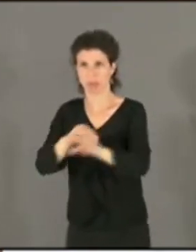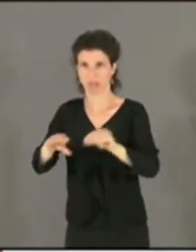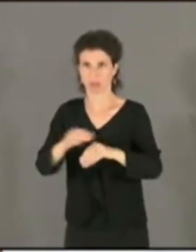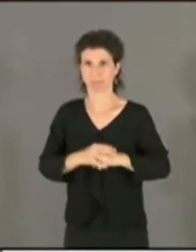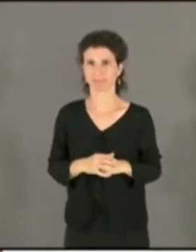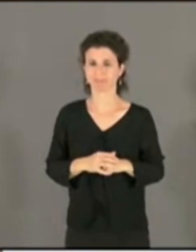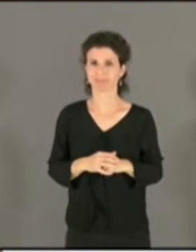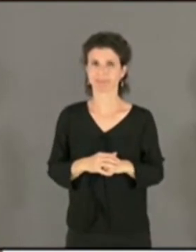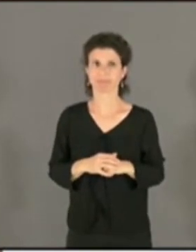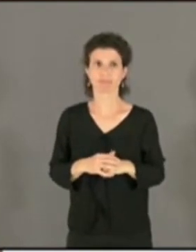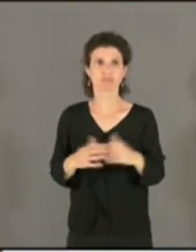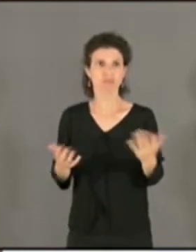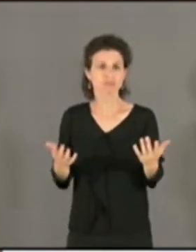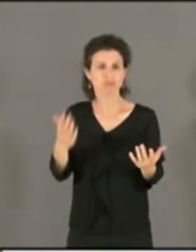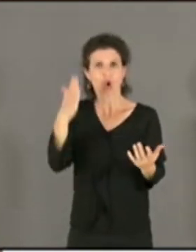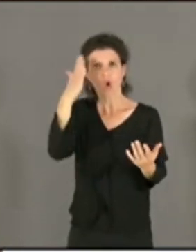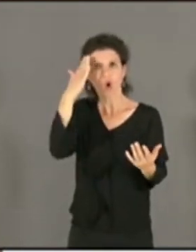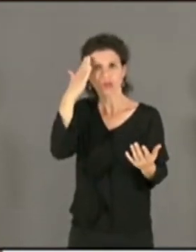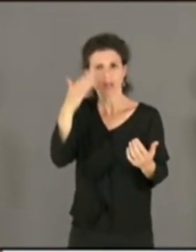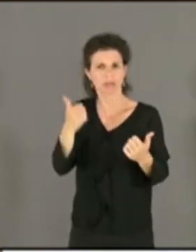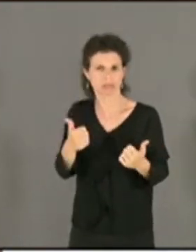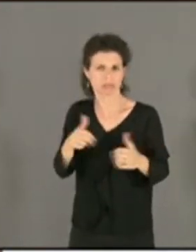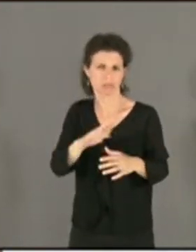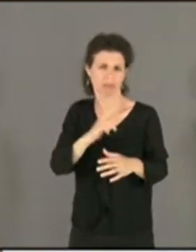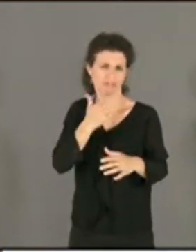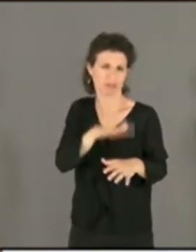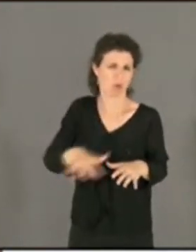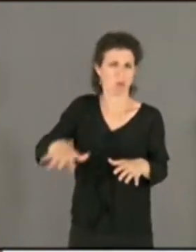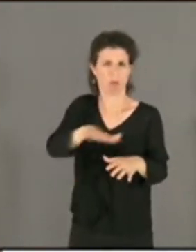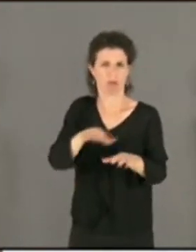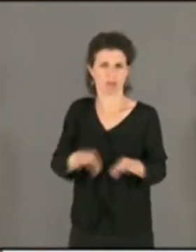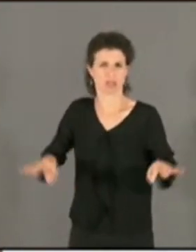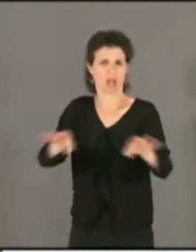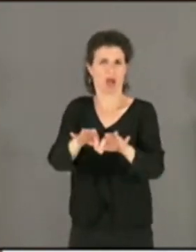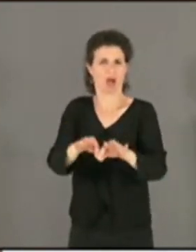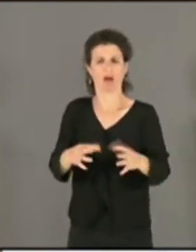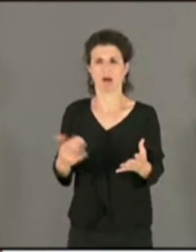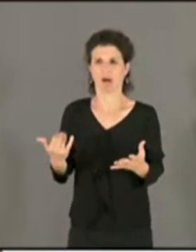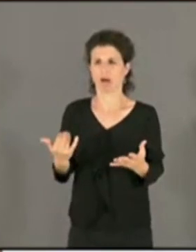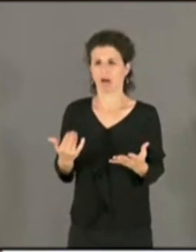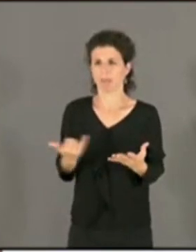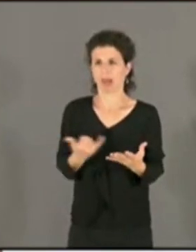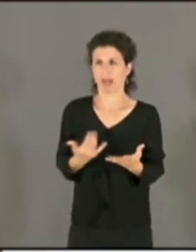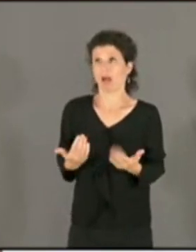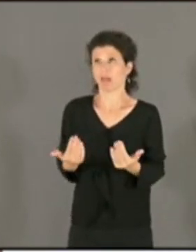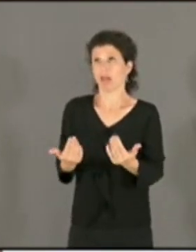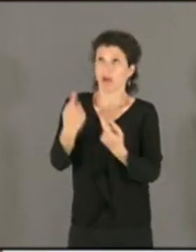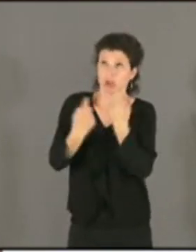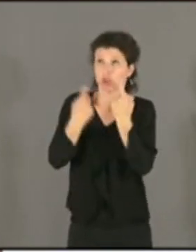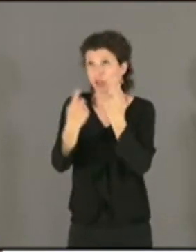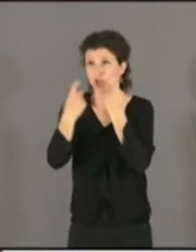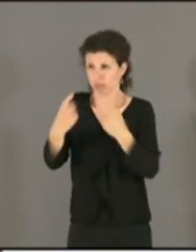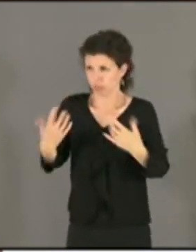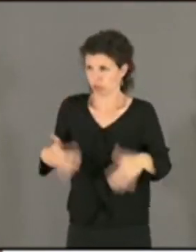connaissons, parfaitement le terrain des 13e et 14e arrondissements. Encore une fois, nous ne l'avons pas attendu de réfléchir beaucoup, puisque